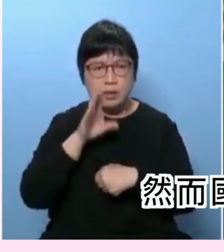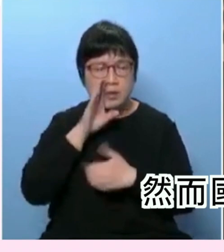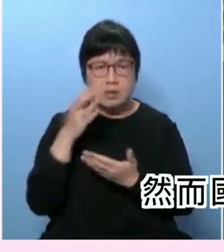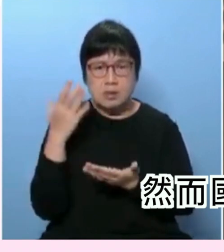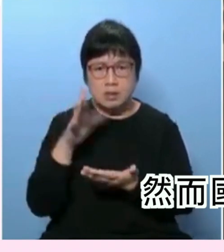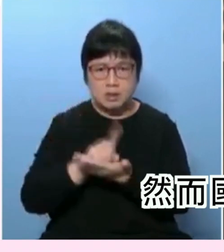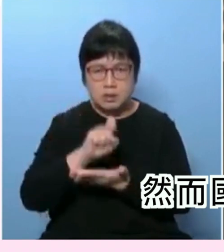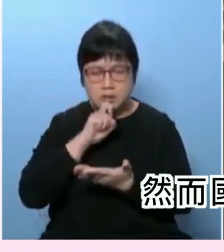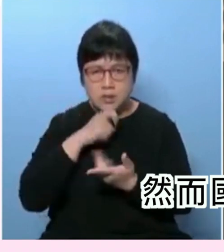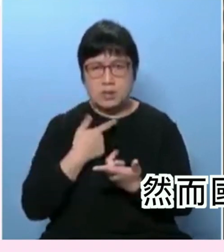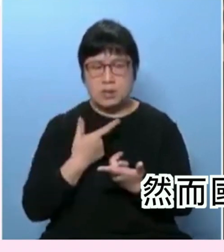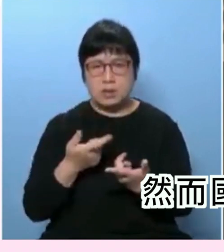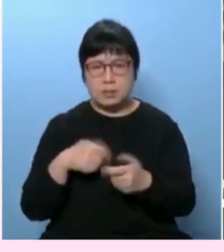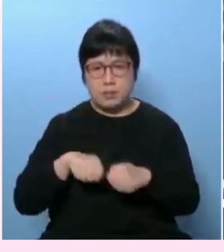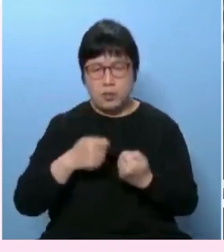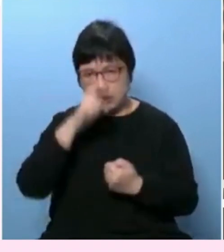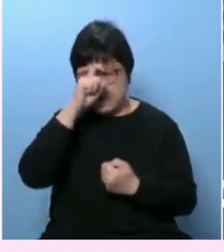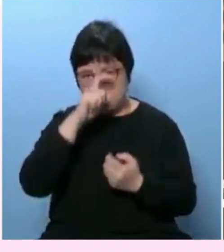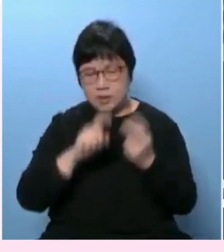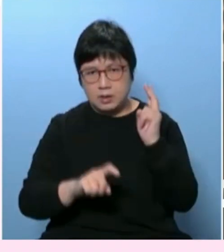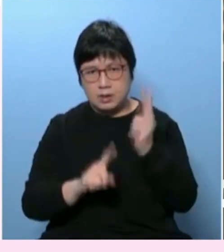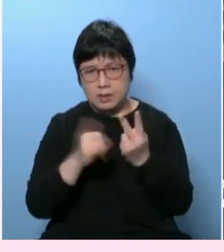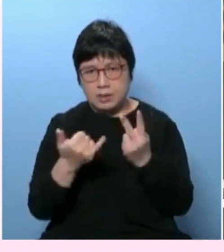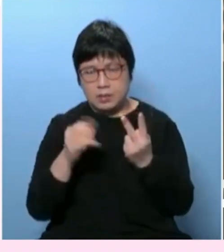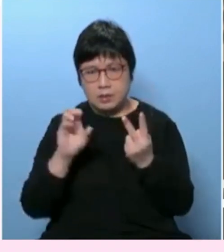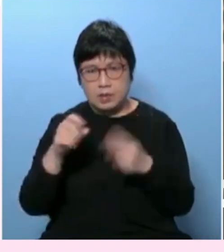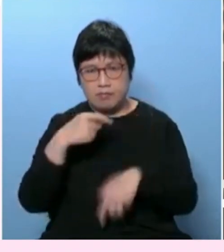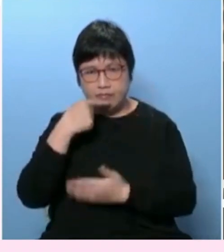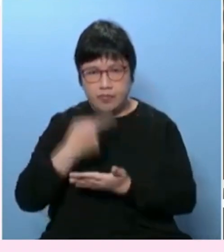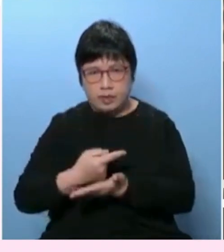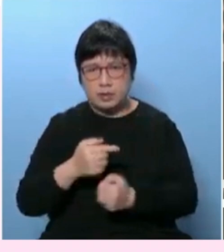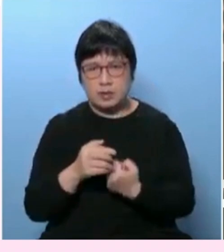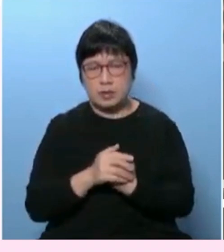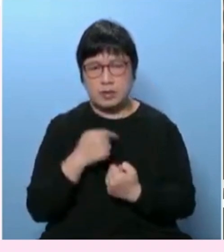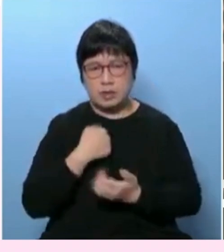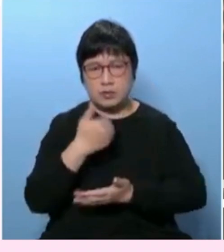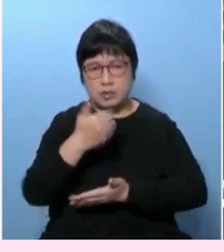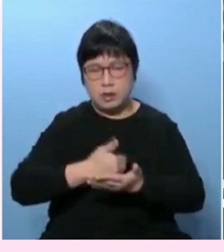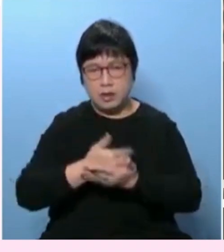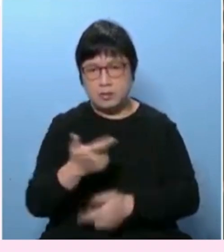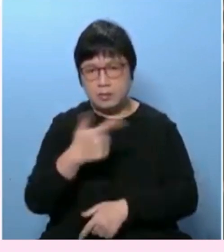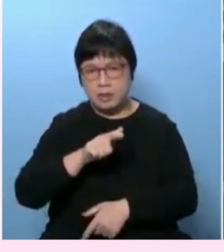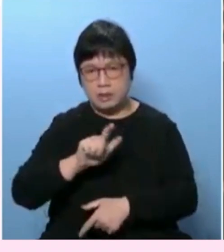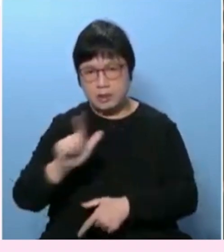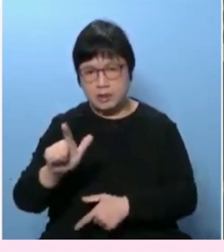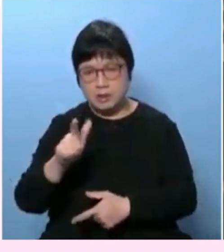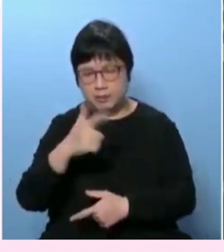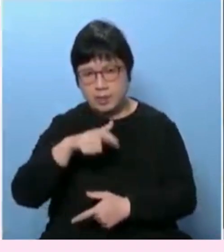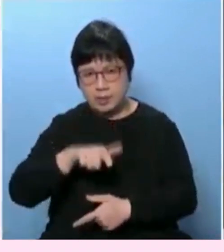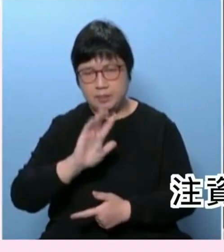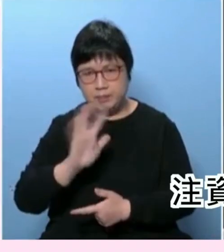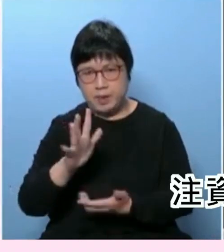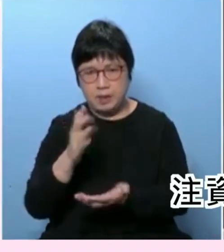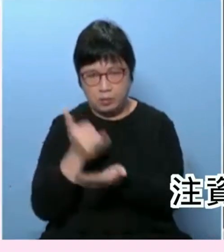破紀錄嘅虧損216億元，更加需要咧係削減約8500個職位。咁有市民